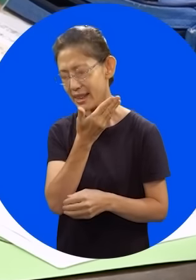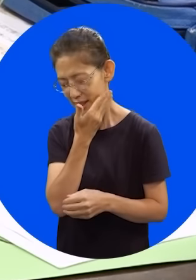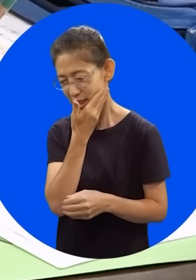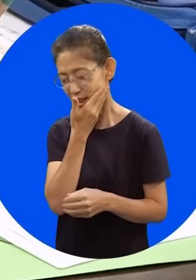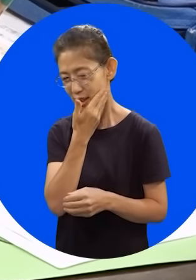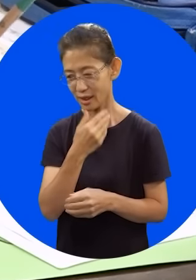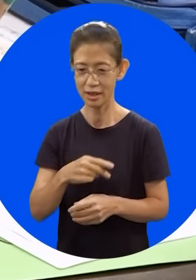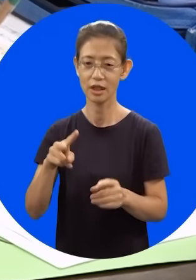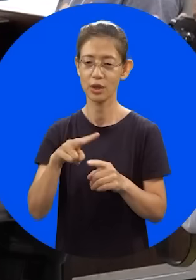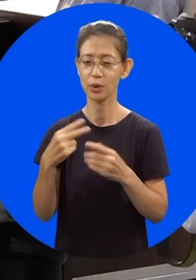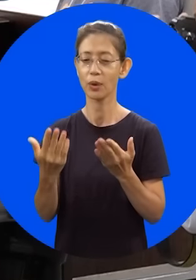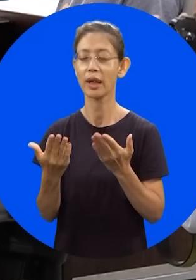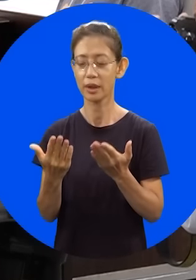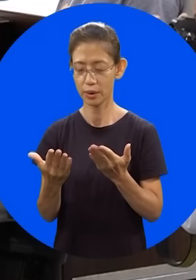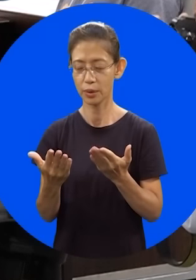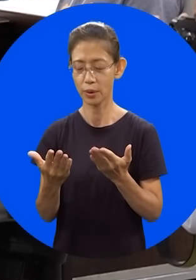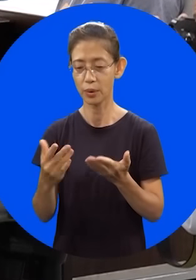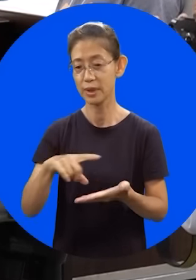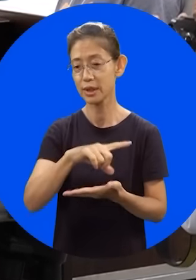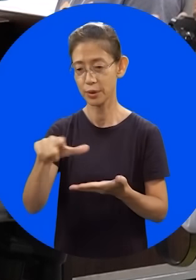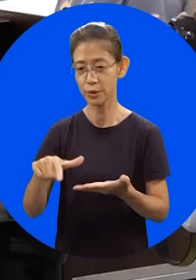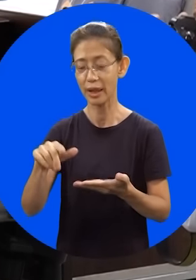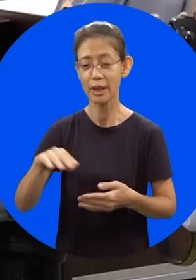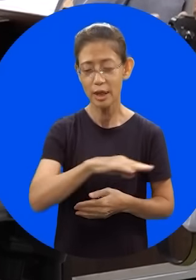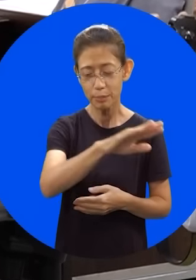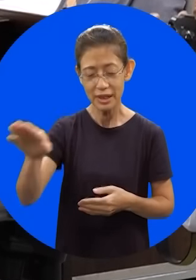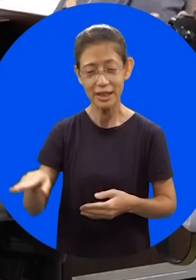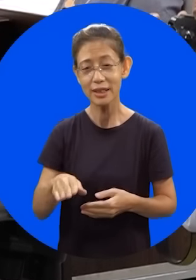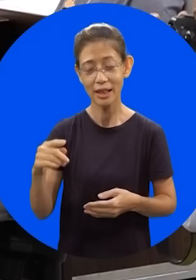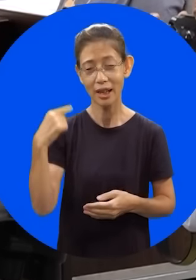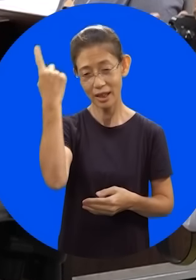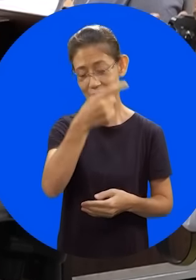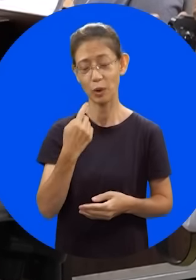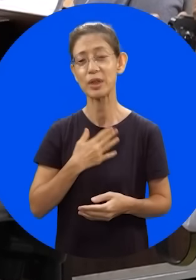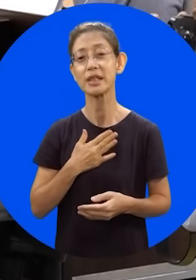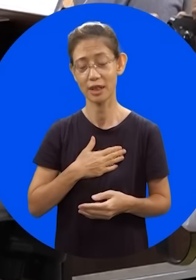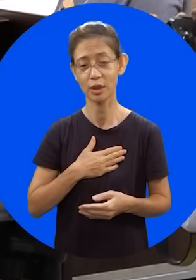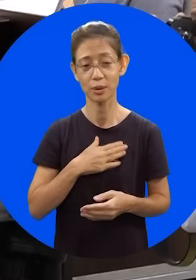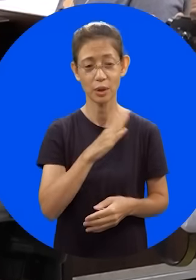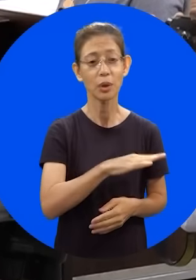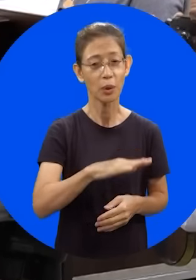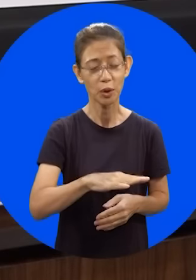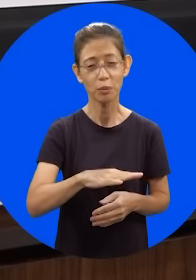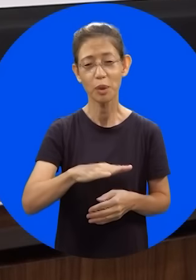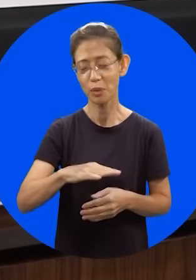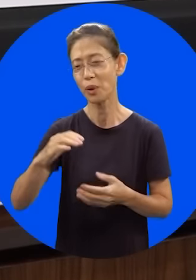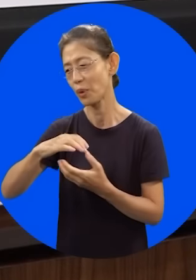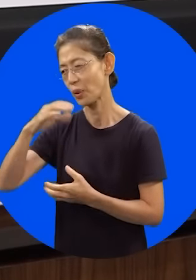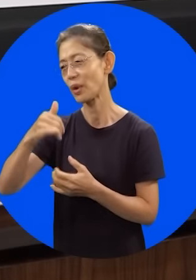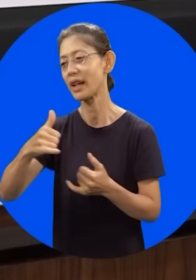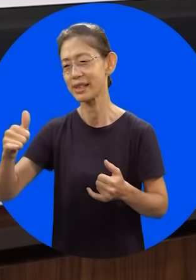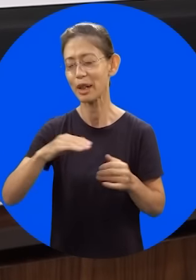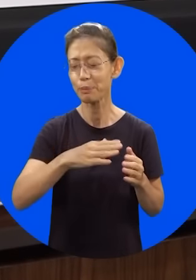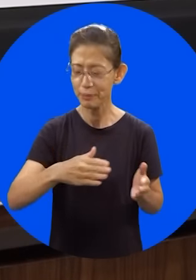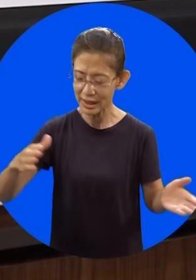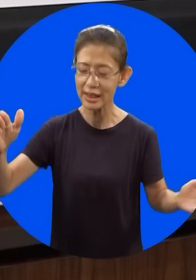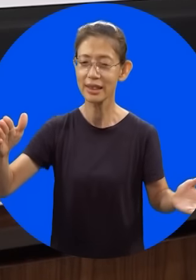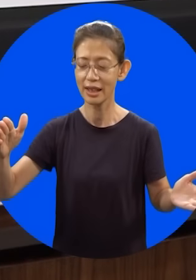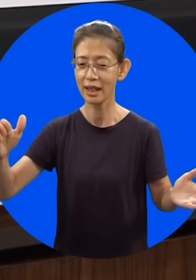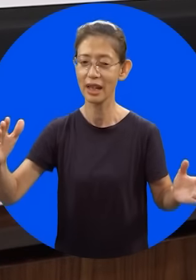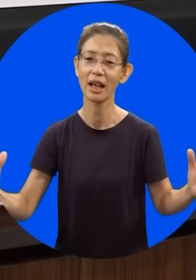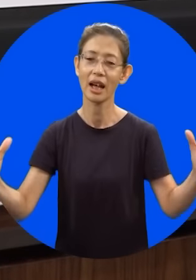いみんな顔の見える関係がありますよね。子どもたちも大人もおじいちゃんおばあちゃんも地域の人たちが集まる拠